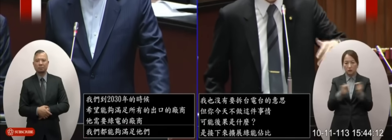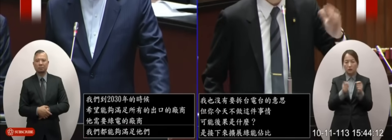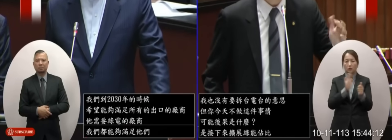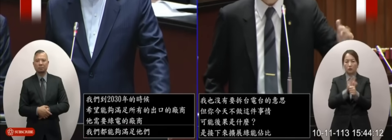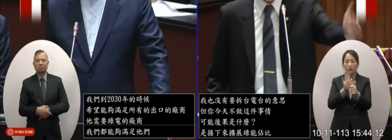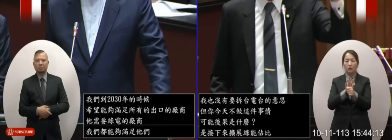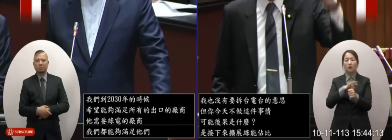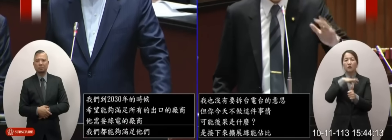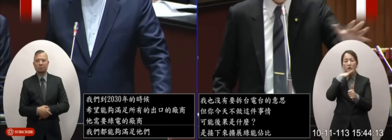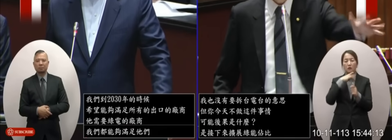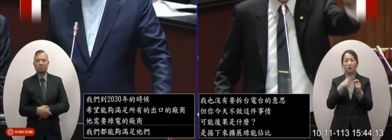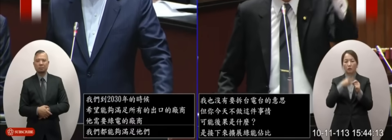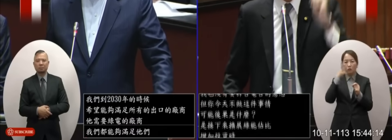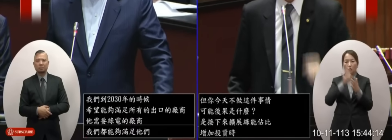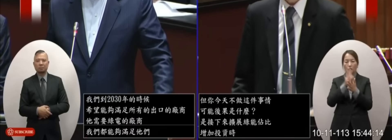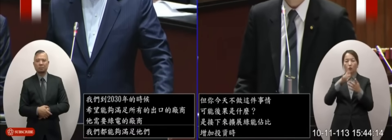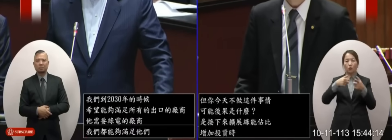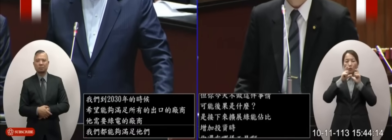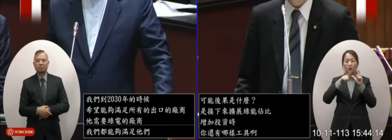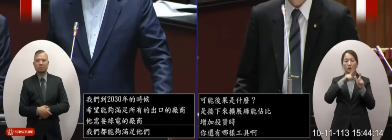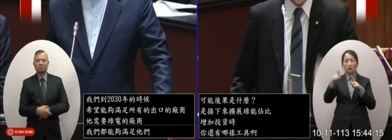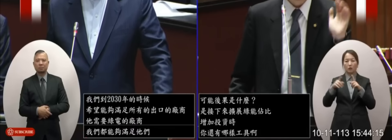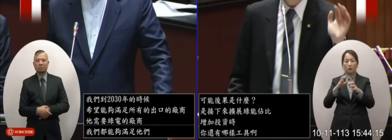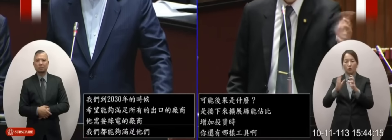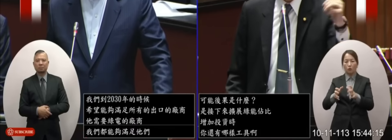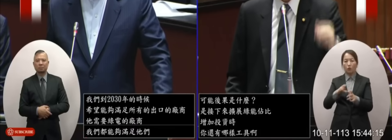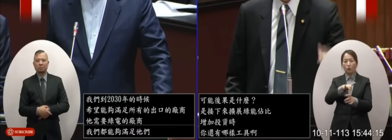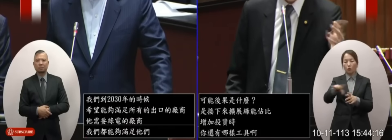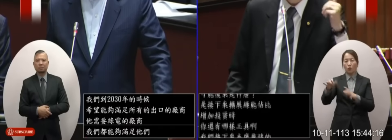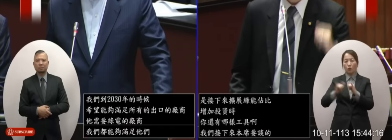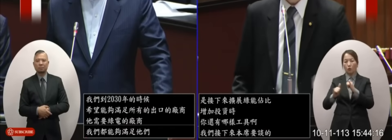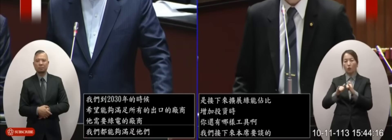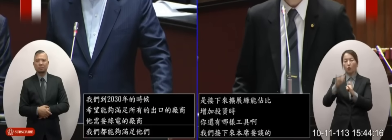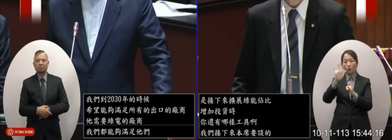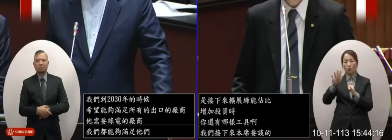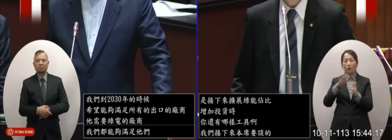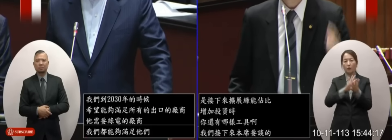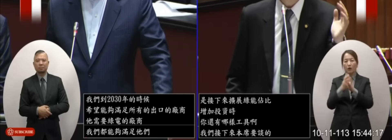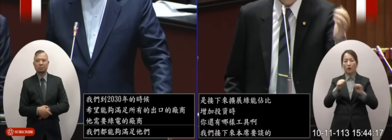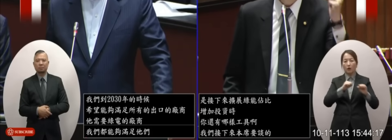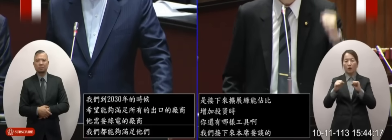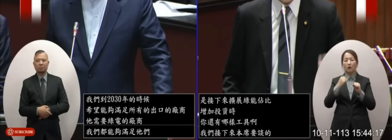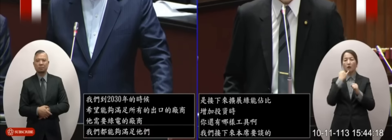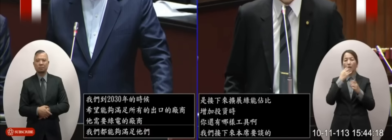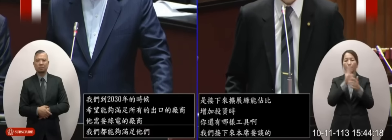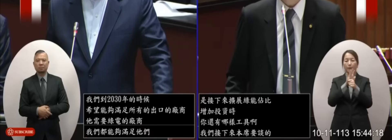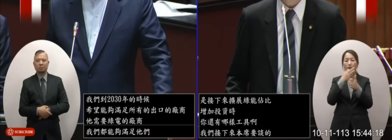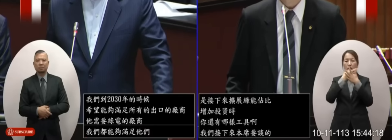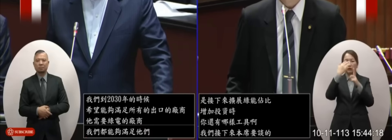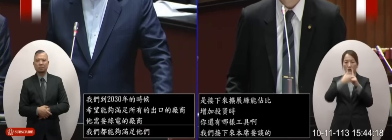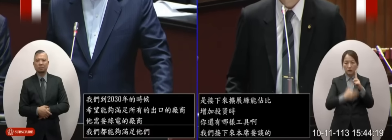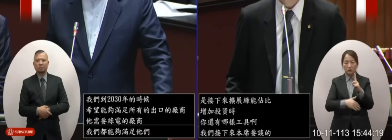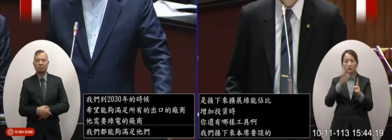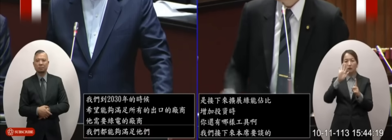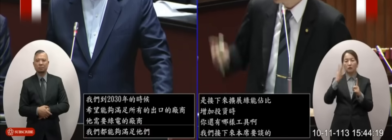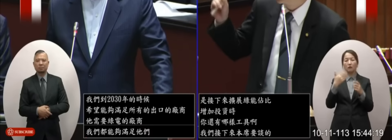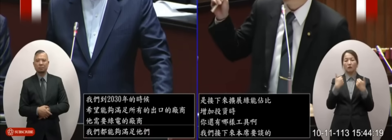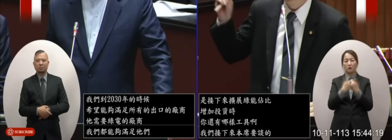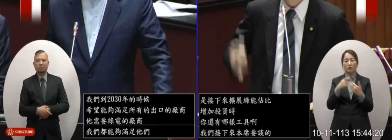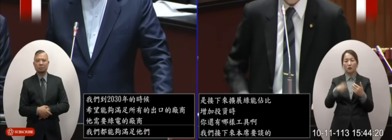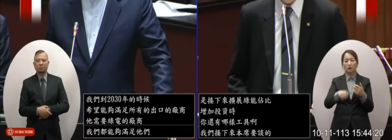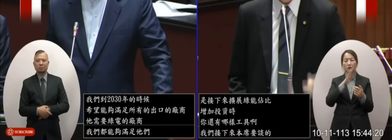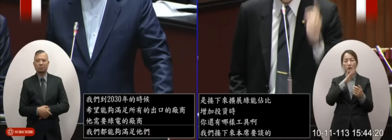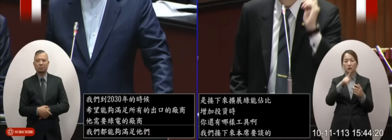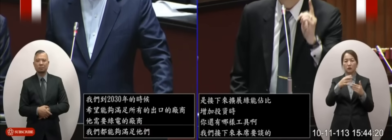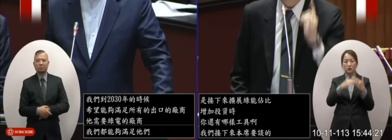台电会自由化等等，公民电厂通通跑出来之后，成本就会下降，因为它会竞争。现在前提条件消失了，你的